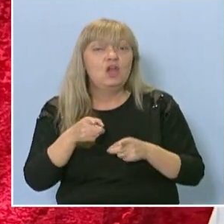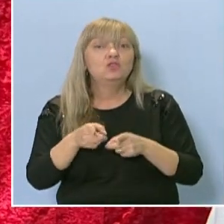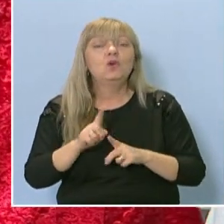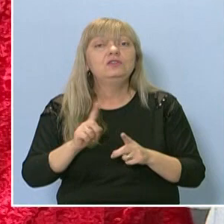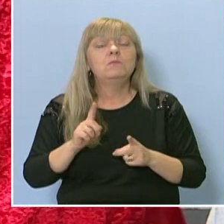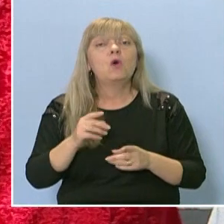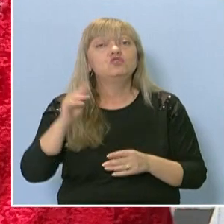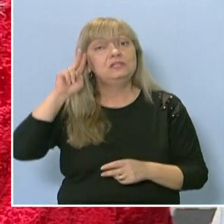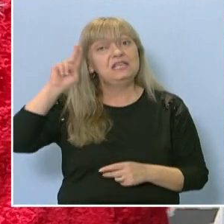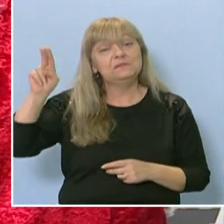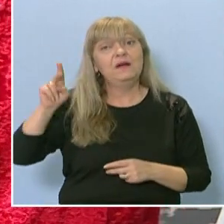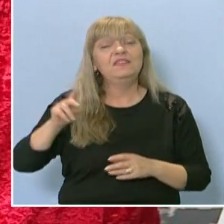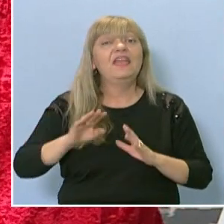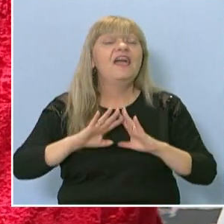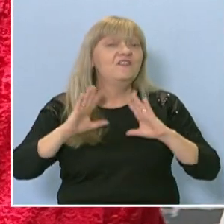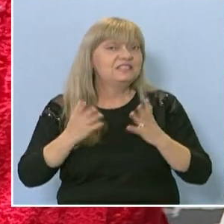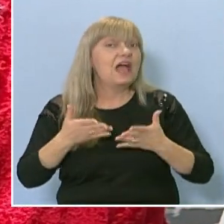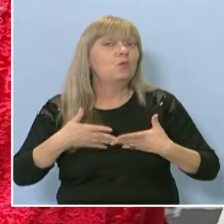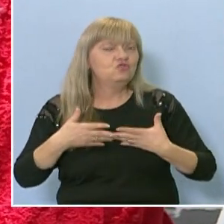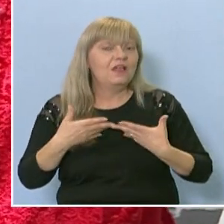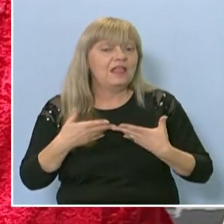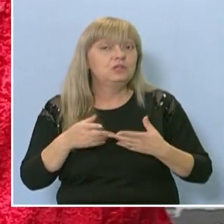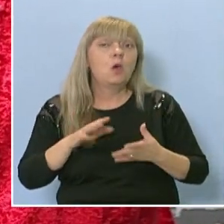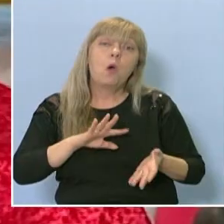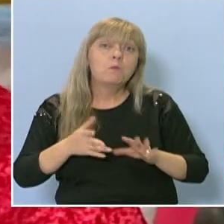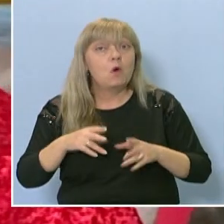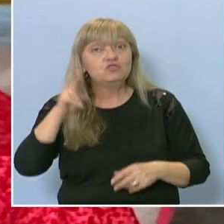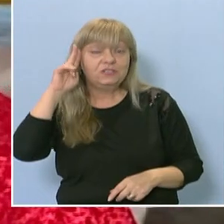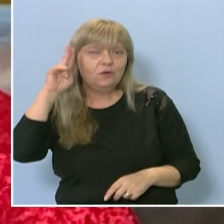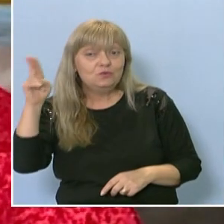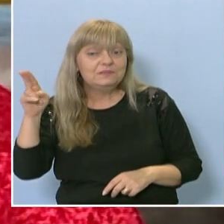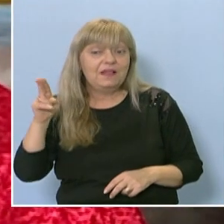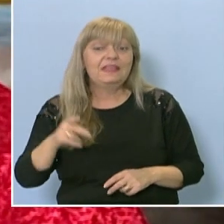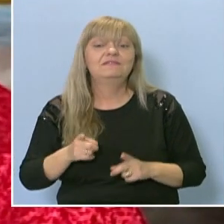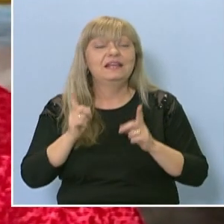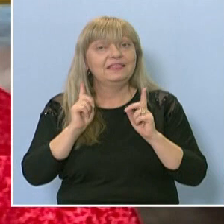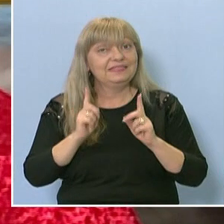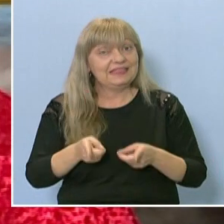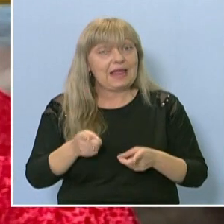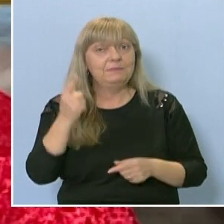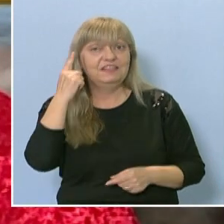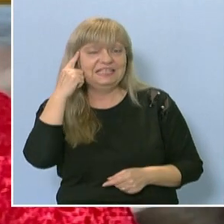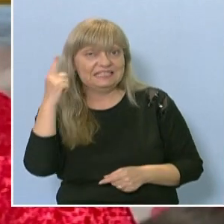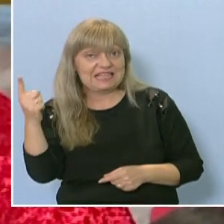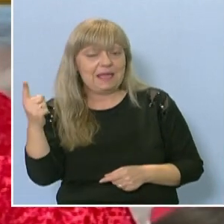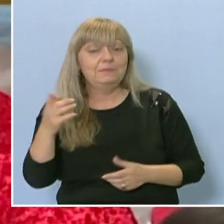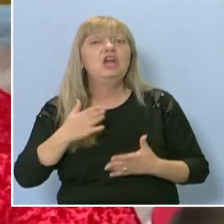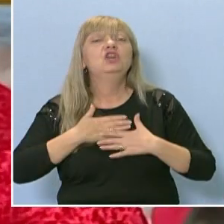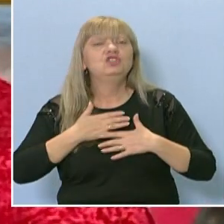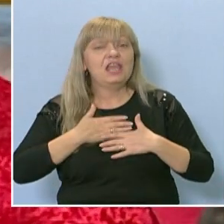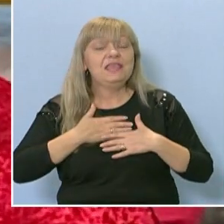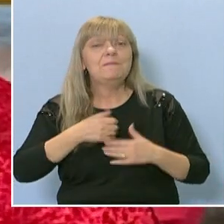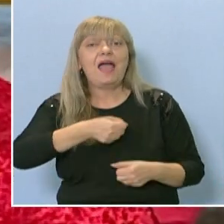желание, но не знам, може и да го изпълнява. Трябва да знае, че има дядо